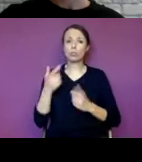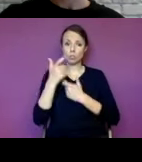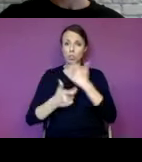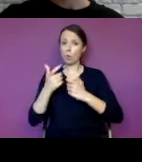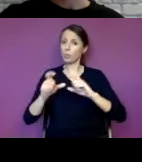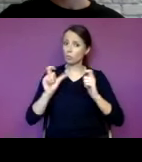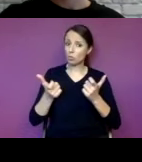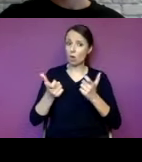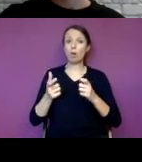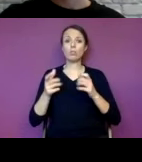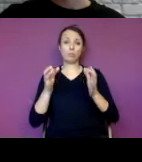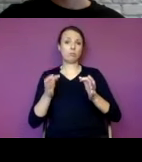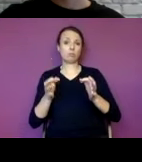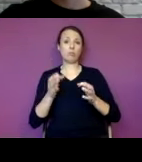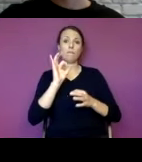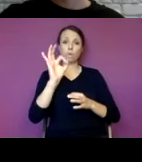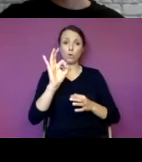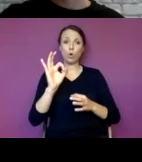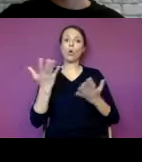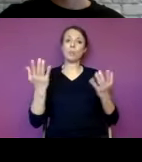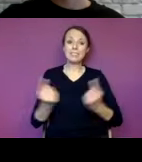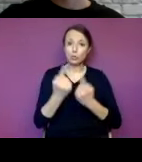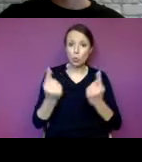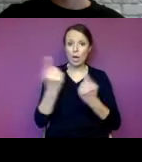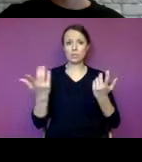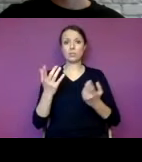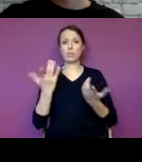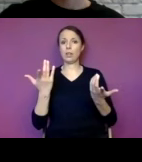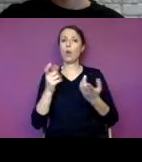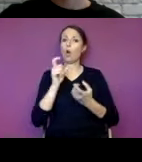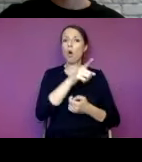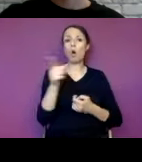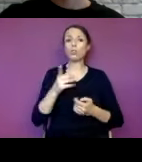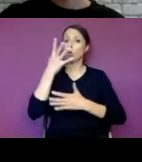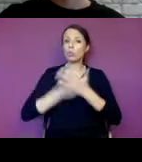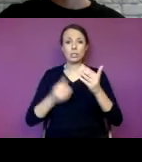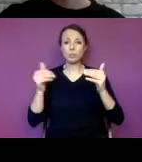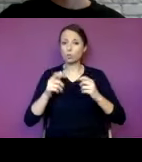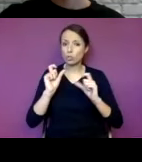a jest wypadkowo tego, co jest potrzebne i dostępne. I że może też,